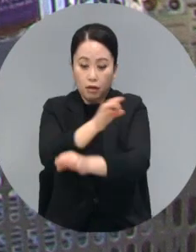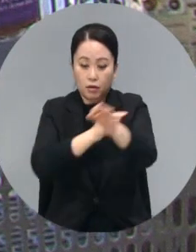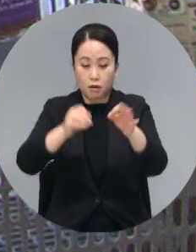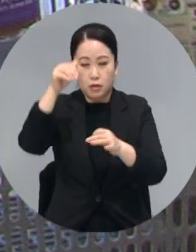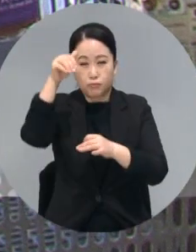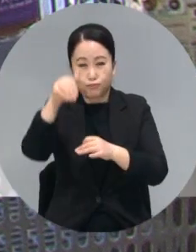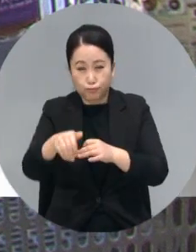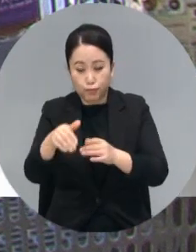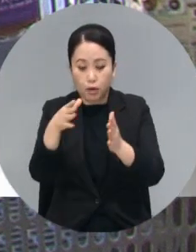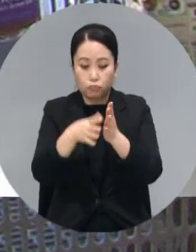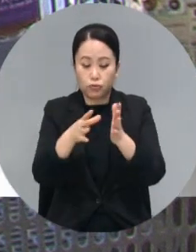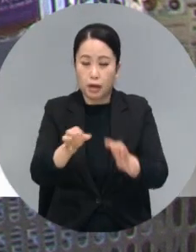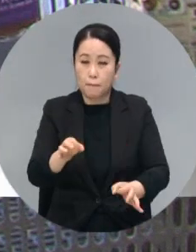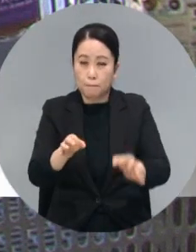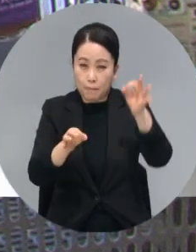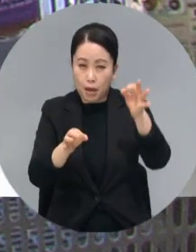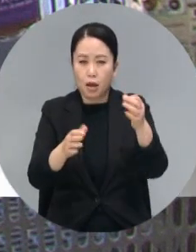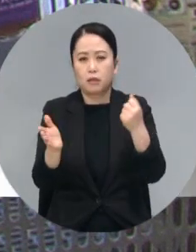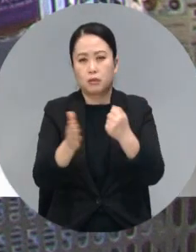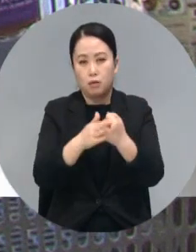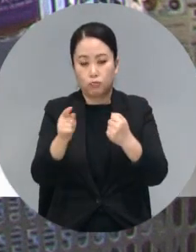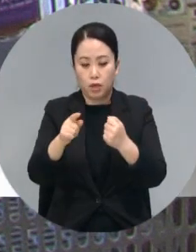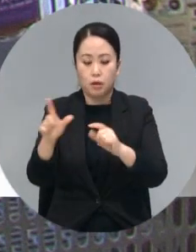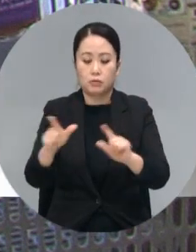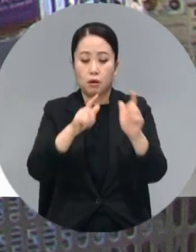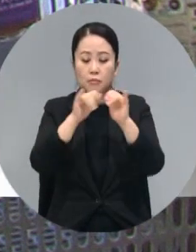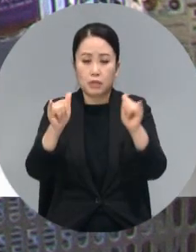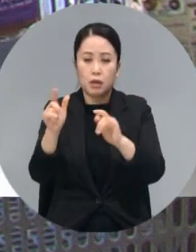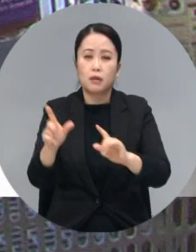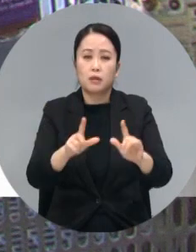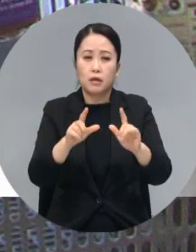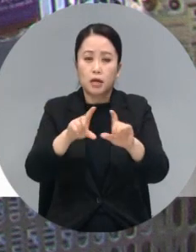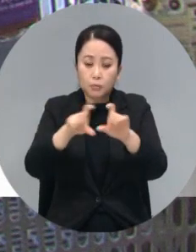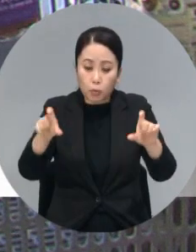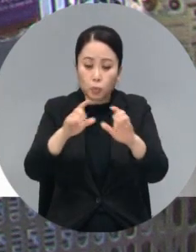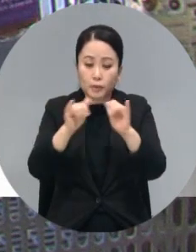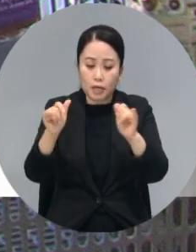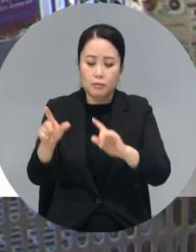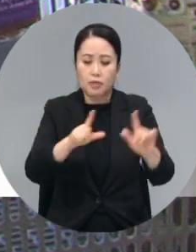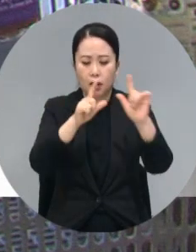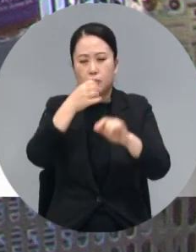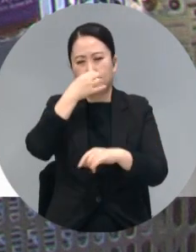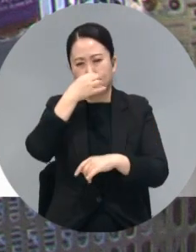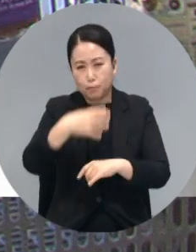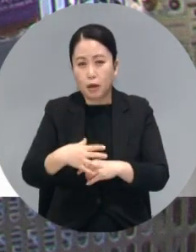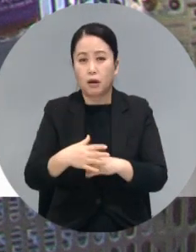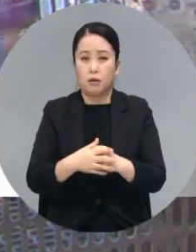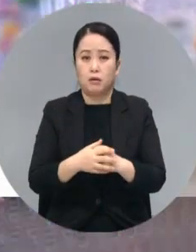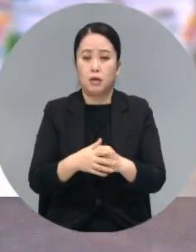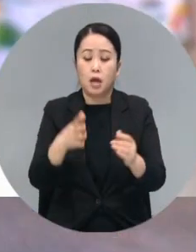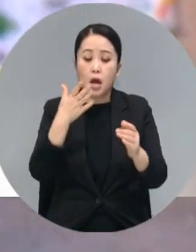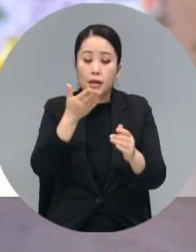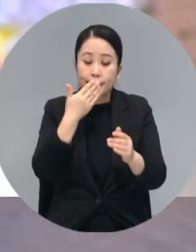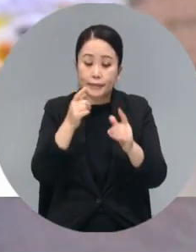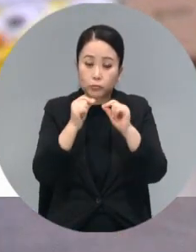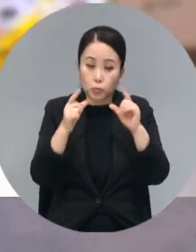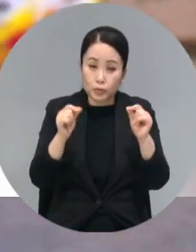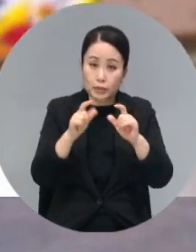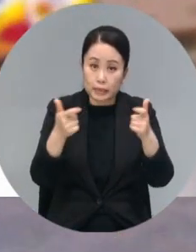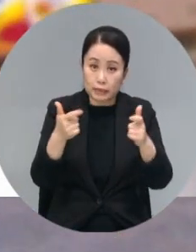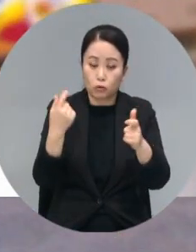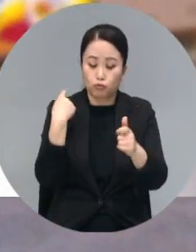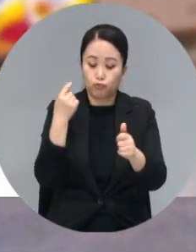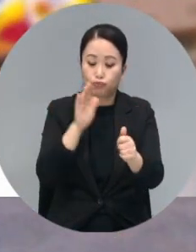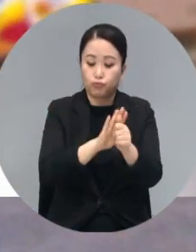경기 불황과 물가 상승이 이어지면서 서민들의 삶은 힘들기만 한데요. 식료품 등을 기부받아서